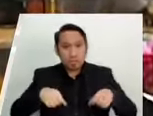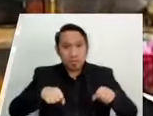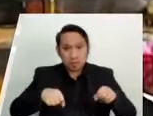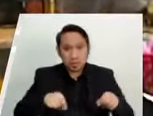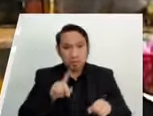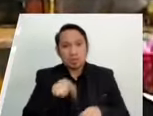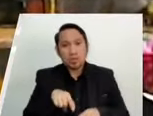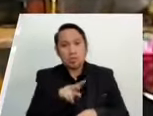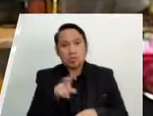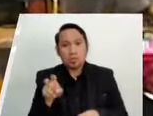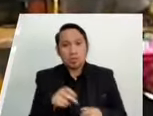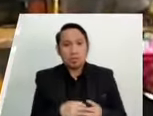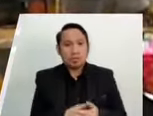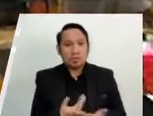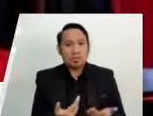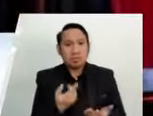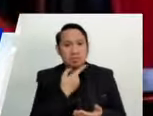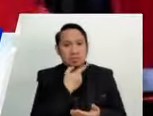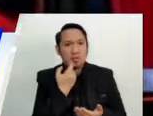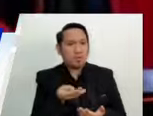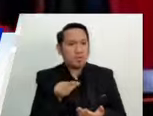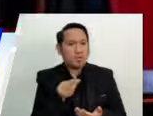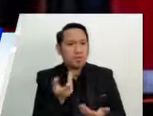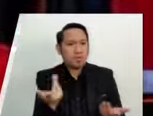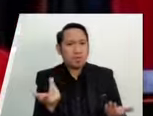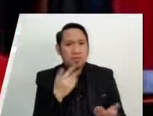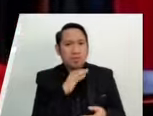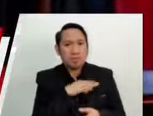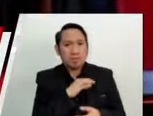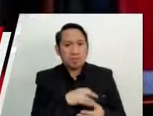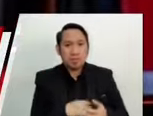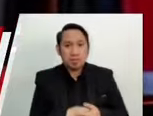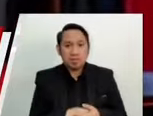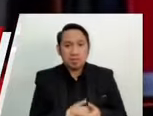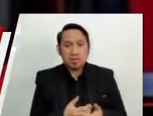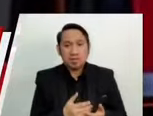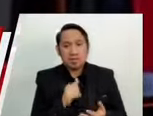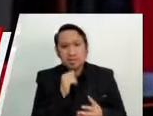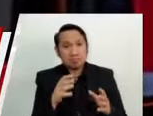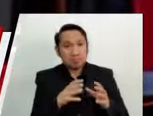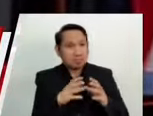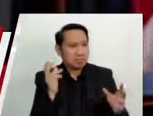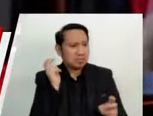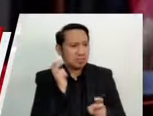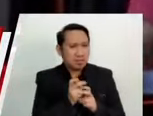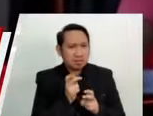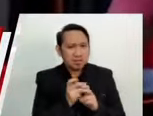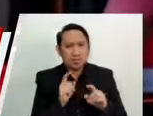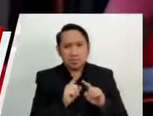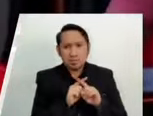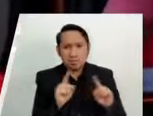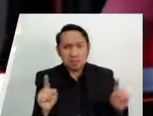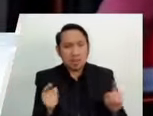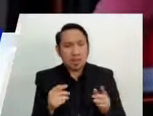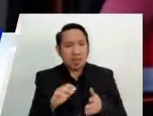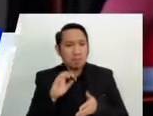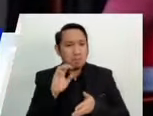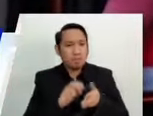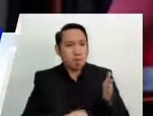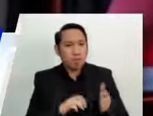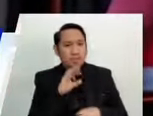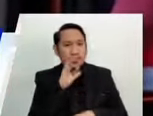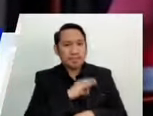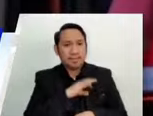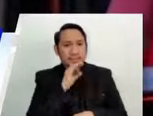pay nila tuwing tumataas ang mga produktong petrolyo. Hindi naman sobrang hirap, kaso kabawasan din sa kita gawa ng yung kahit